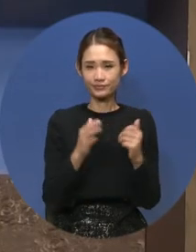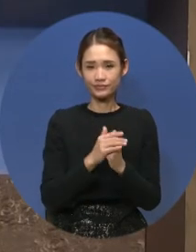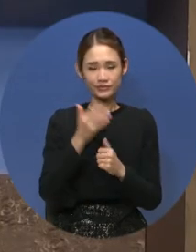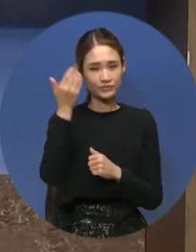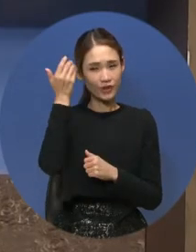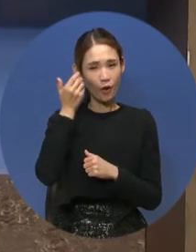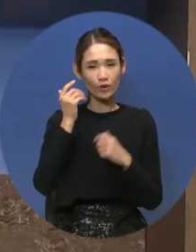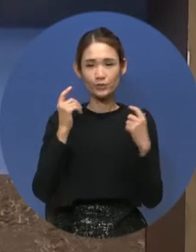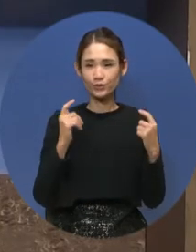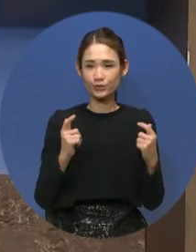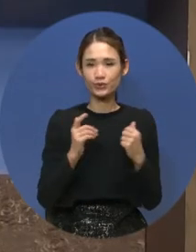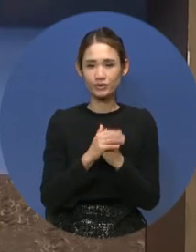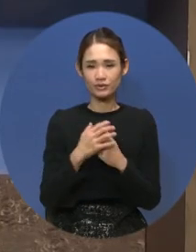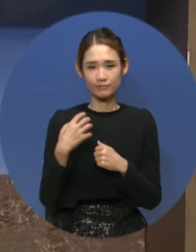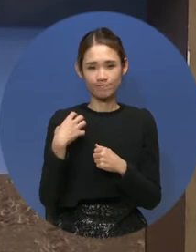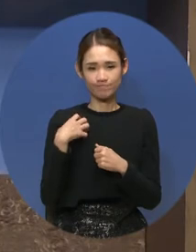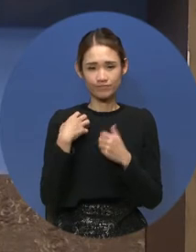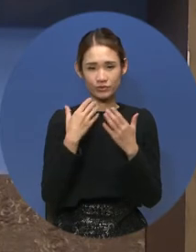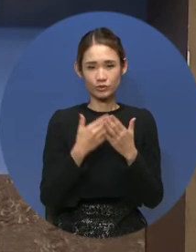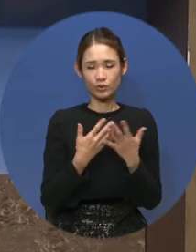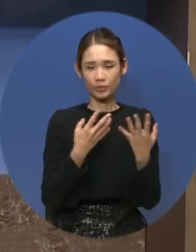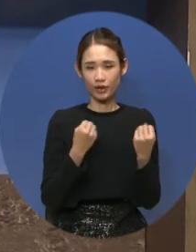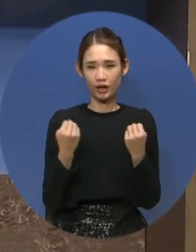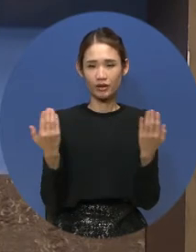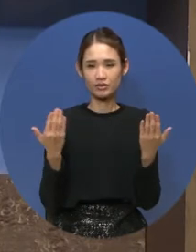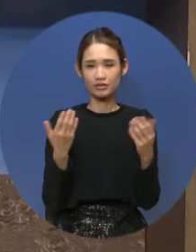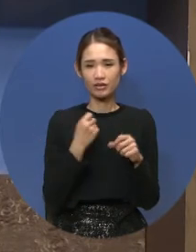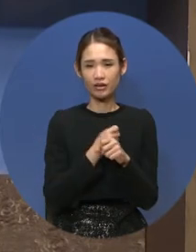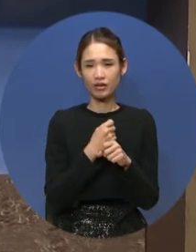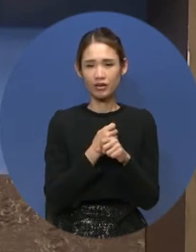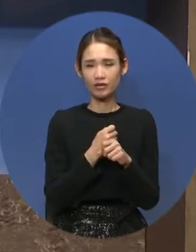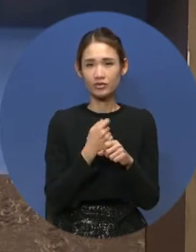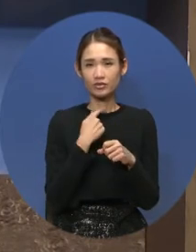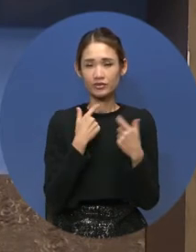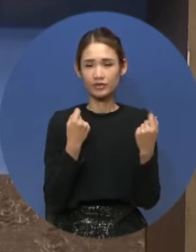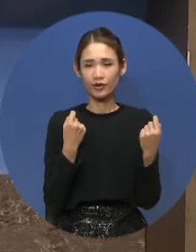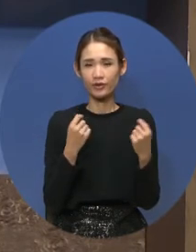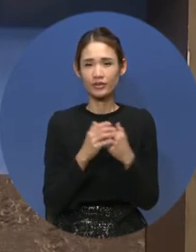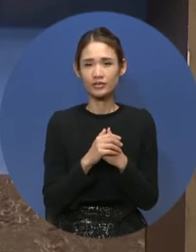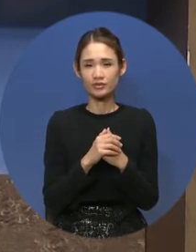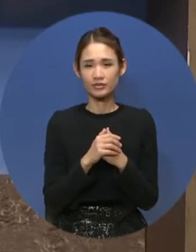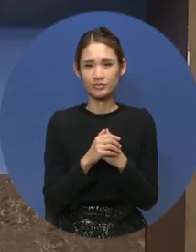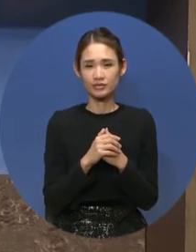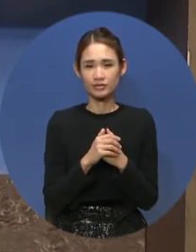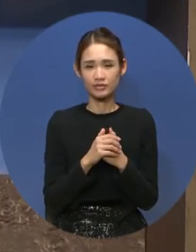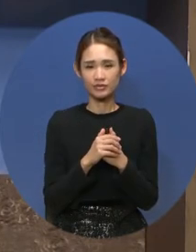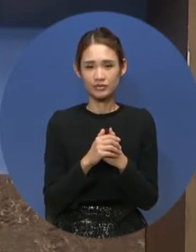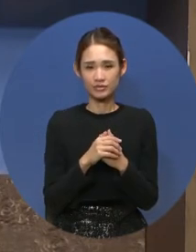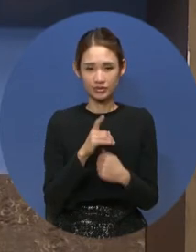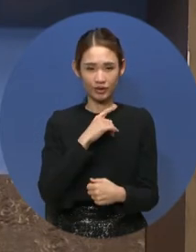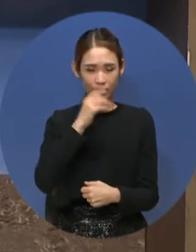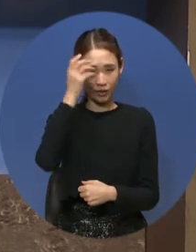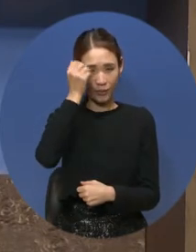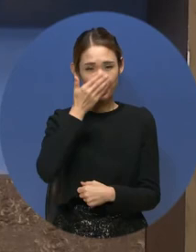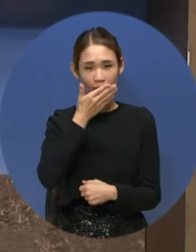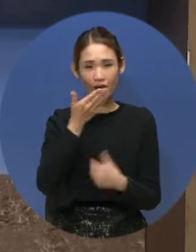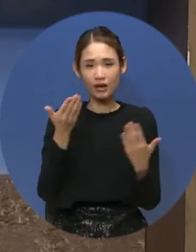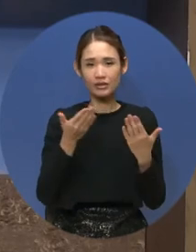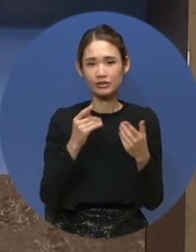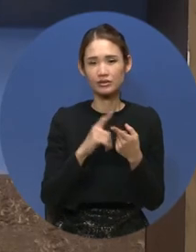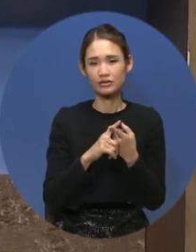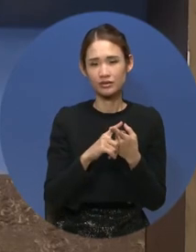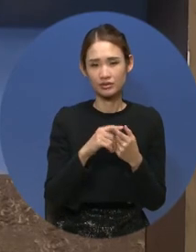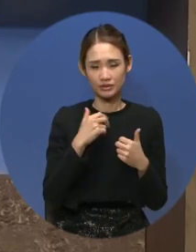동안 영등포구를 책임지시면서 또 많은 업무들을 해오셨을 것 같은데요. 가장 기억에 남는